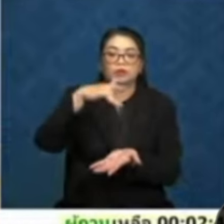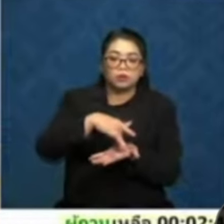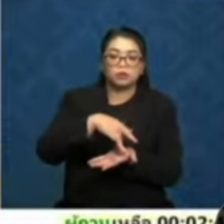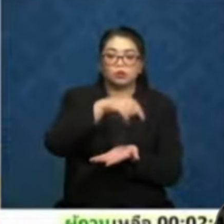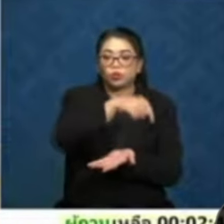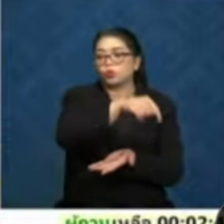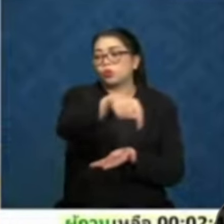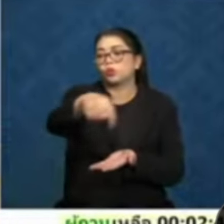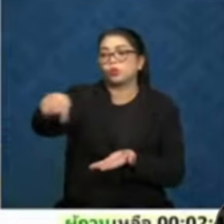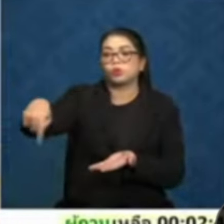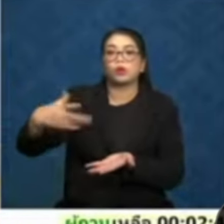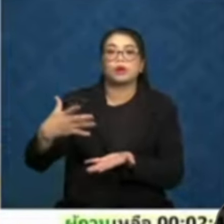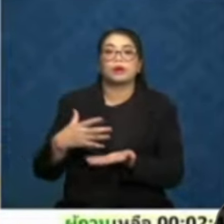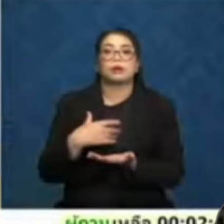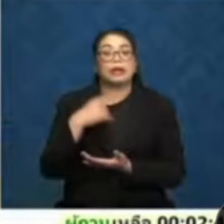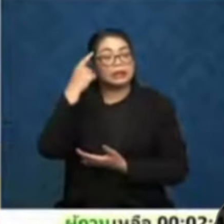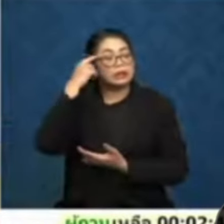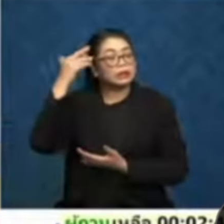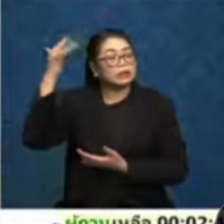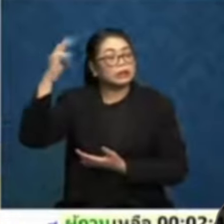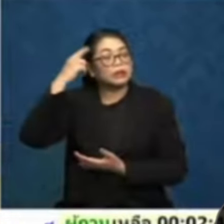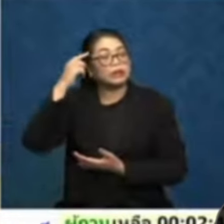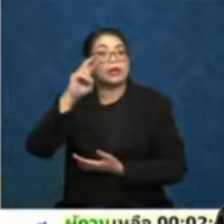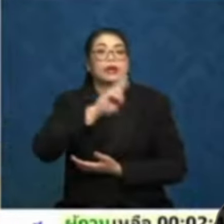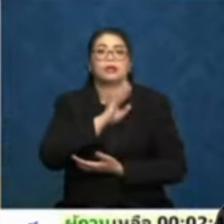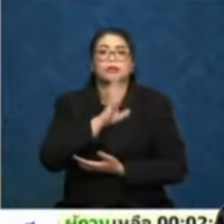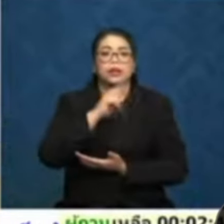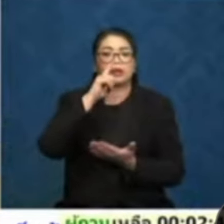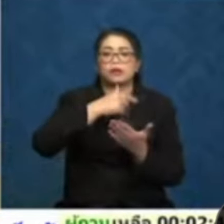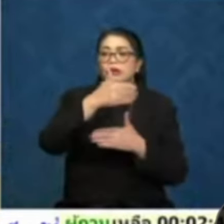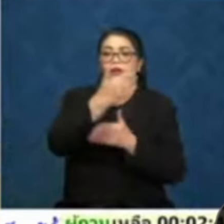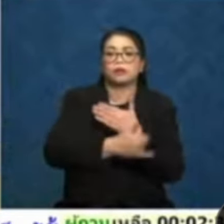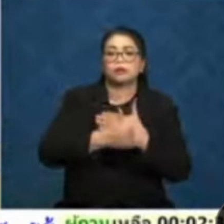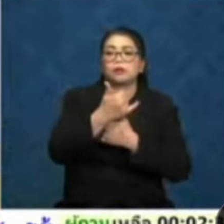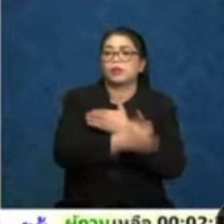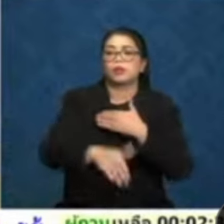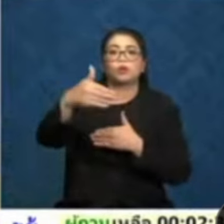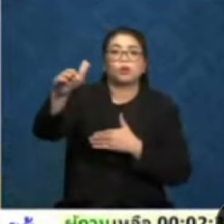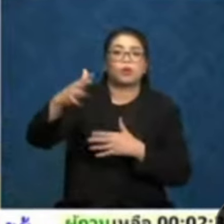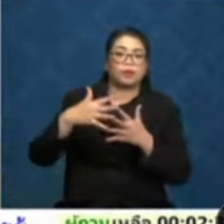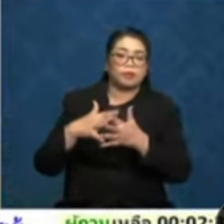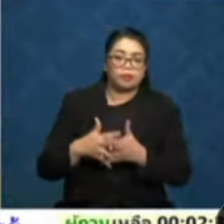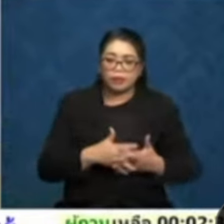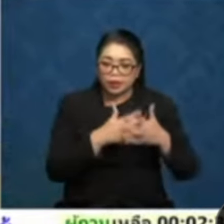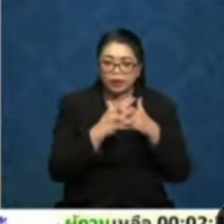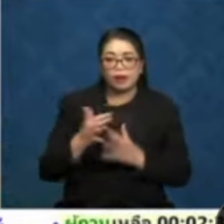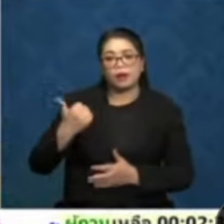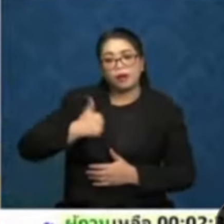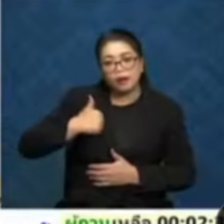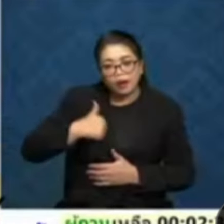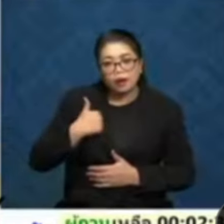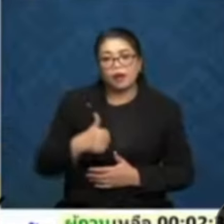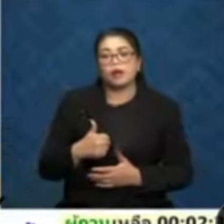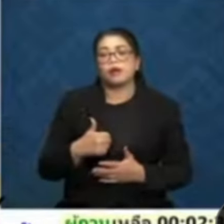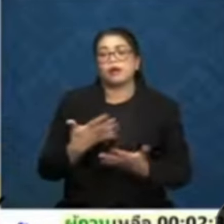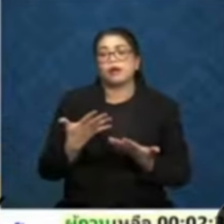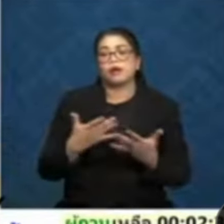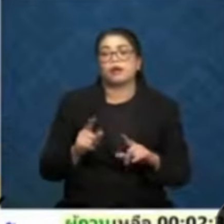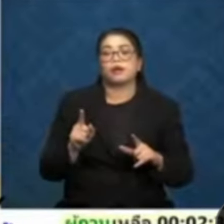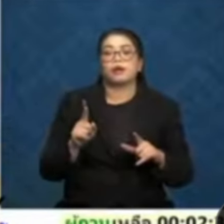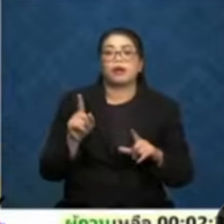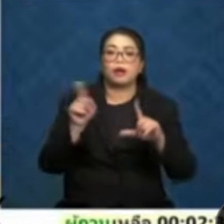ไหนสิ่งนี้ไม่ใช่สิ่งที่ผมมโนขึ้นเองหรือคิดขึ้นเองครับประเทศต่างๆที่พัฒนาแล้วไม่ว่าจะเป็นอเมริกาแคนาดาหรือสหราชอาณาจักรเขา